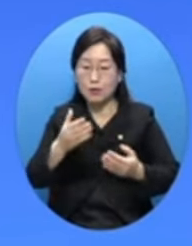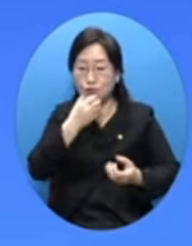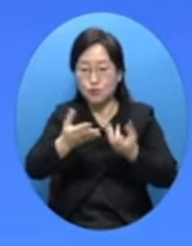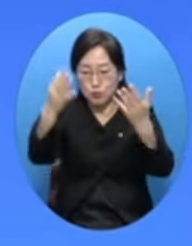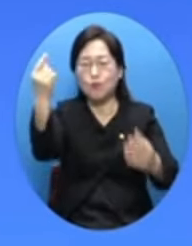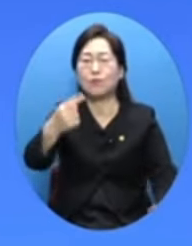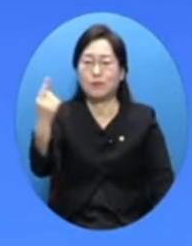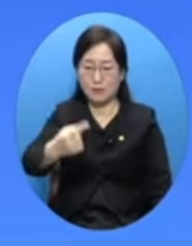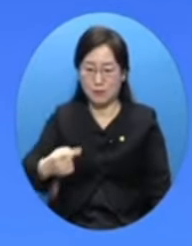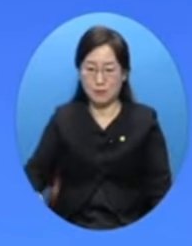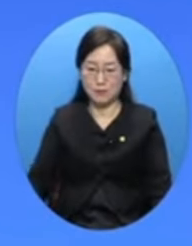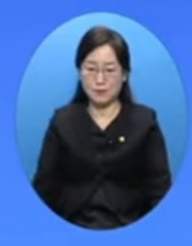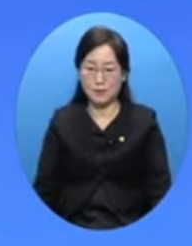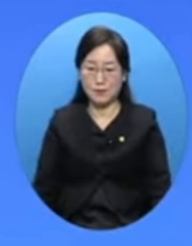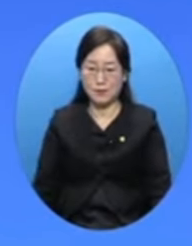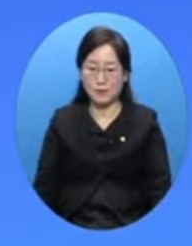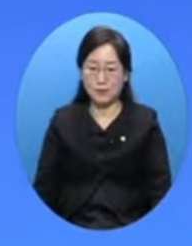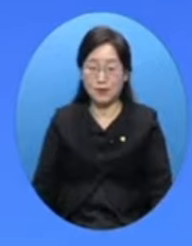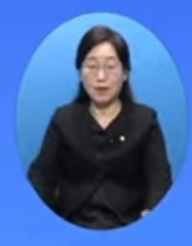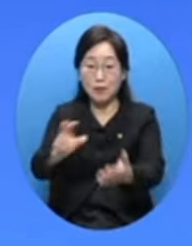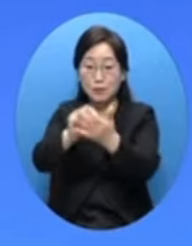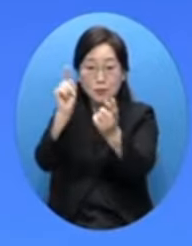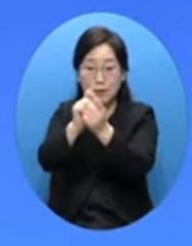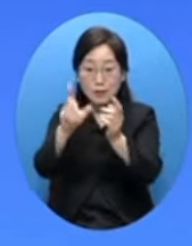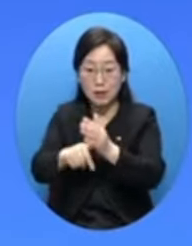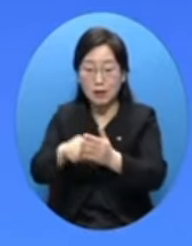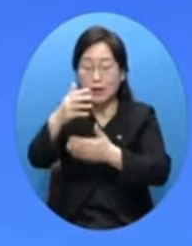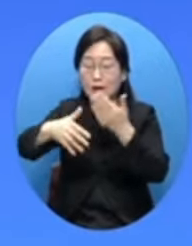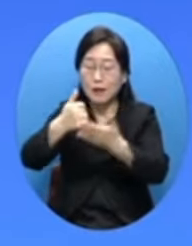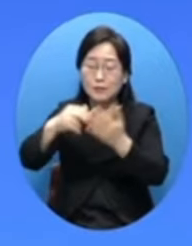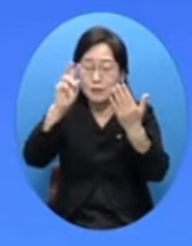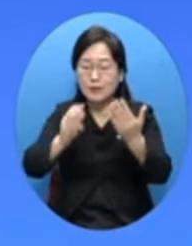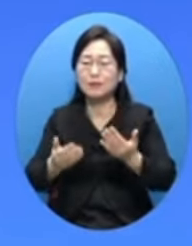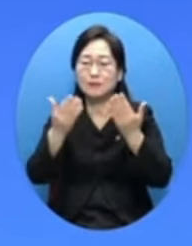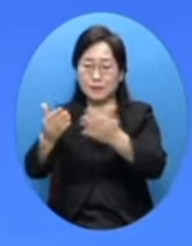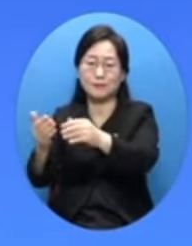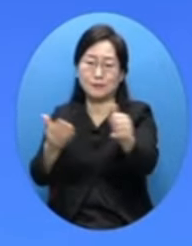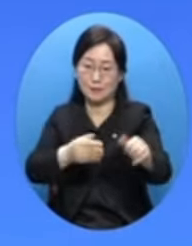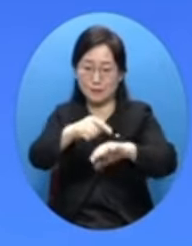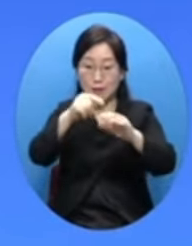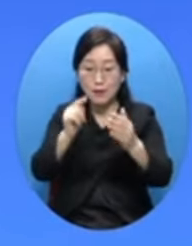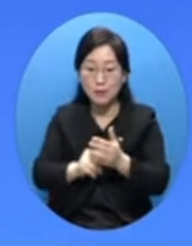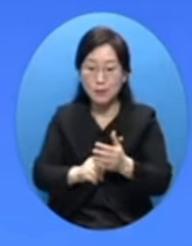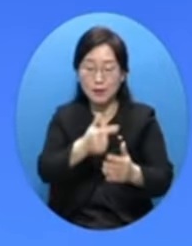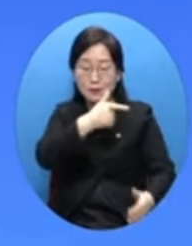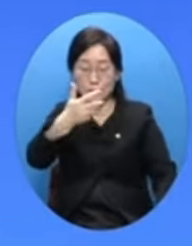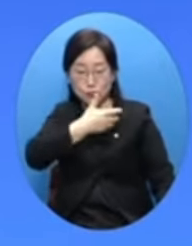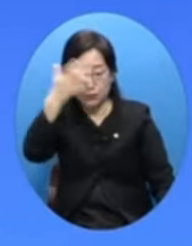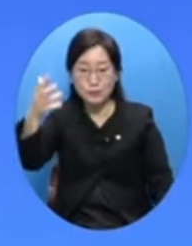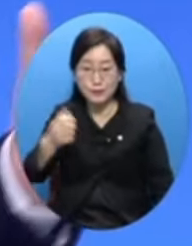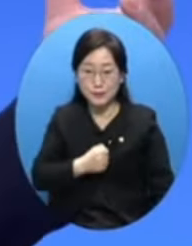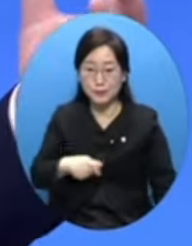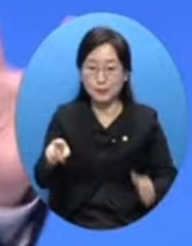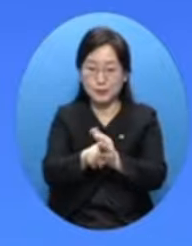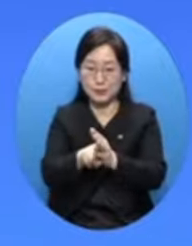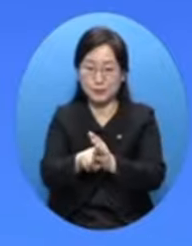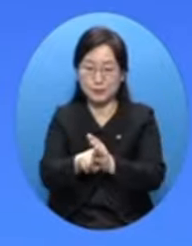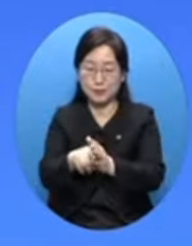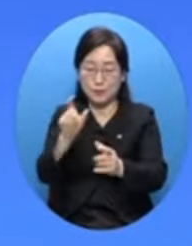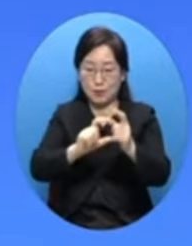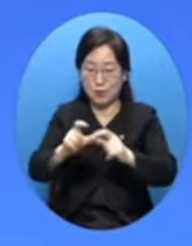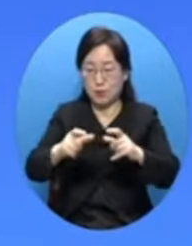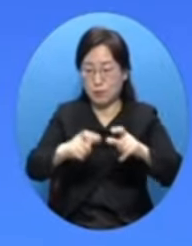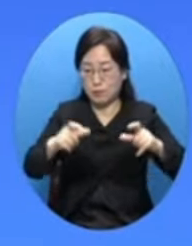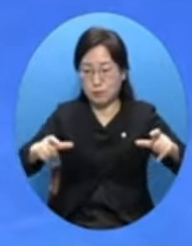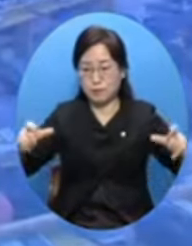믿습니다 아멘 문제를만을 때 오히려 주님을 찬양하고 그리고 마음에 큰 꿈을 가지고 믿음의 영토를 넓혀야